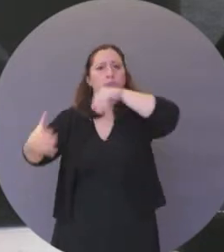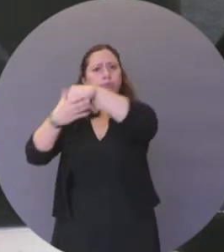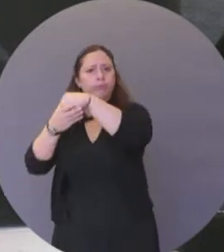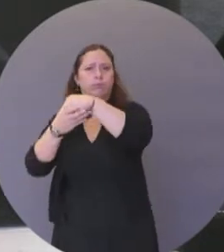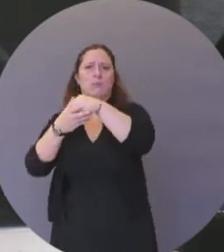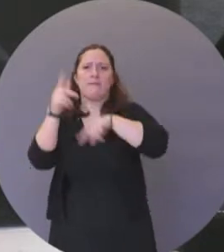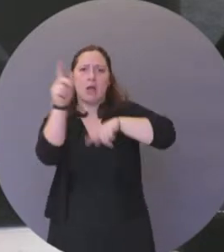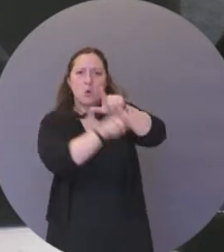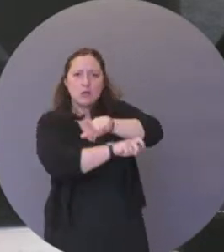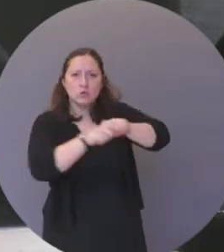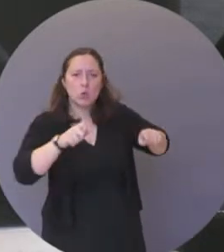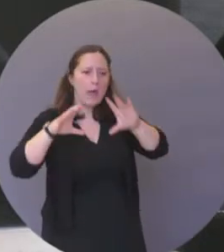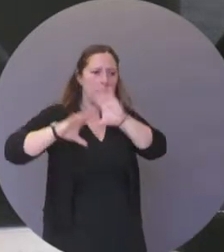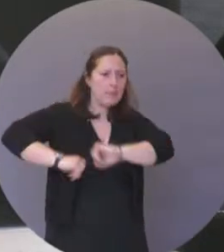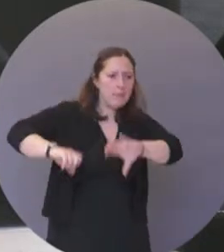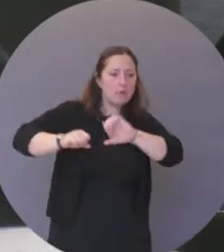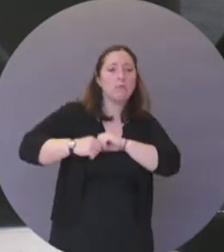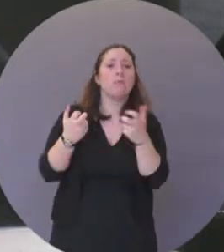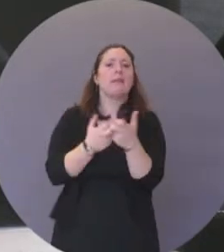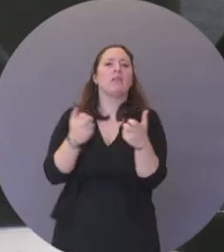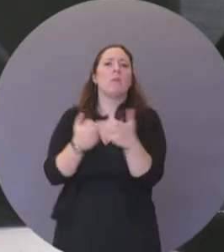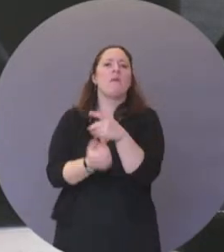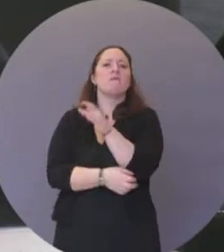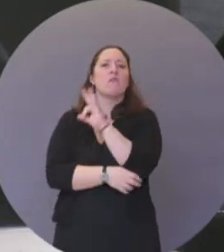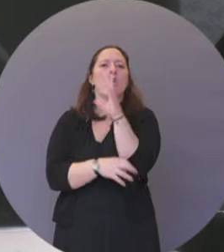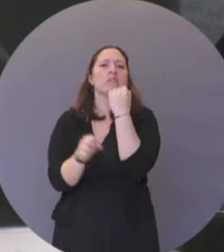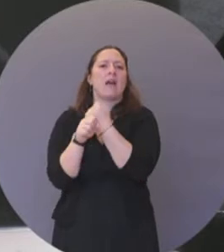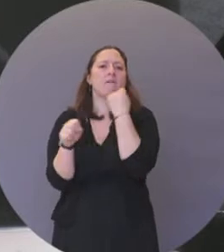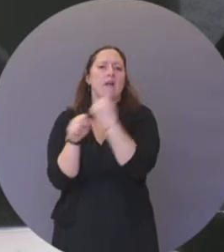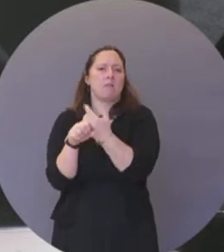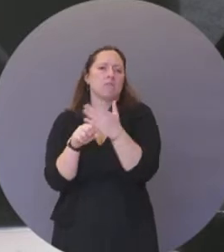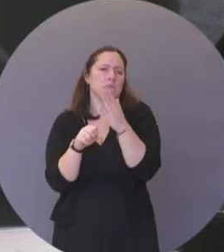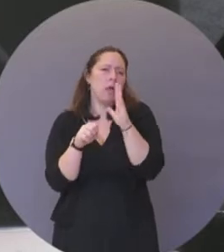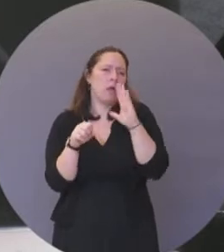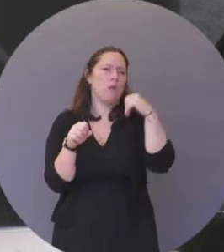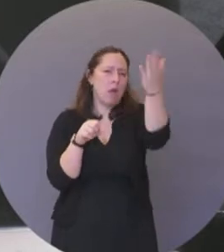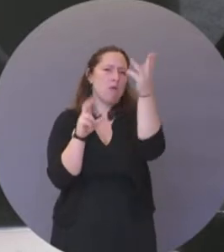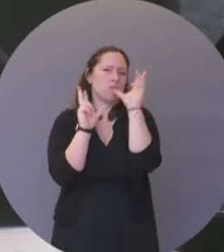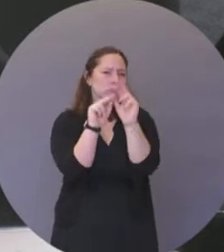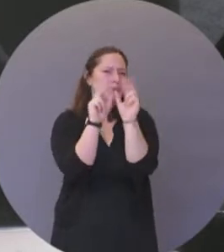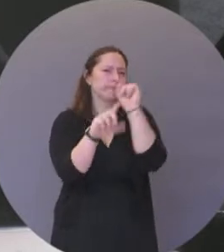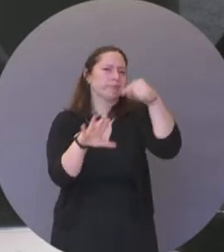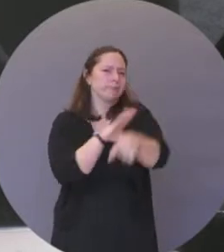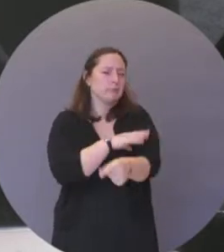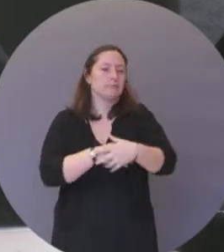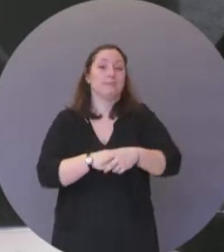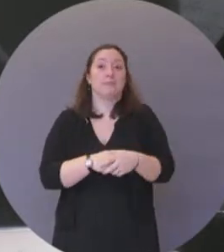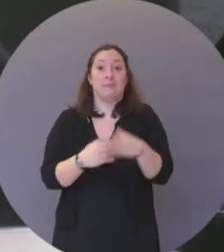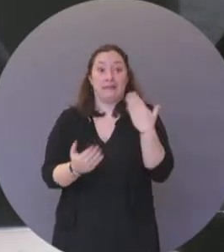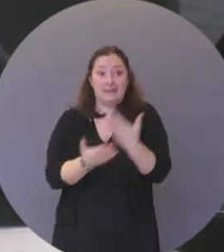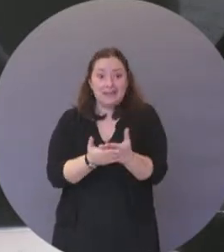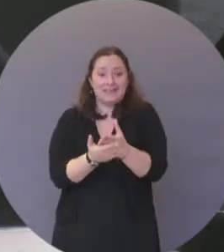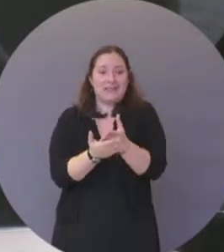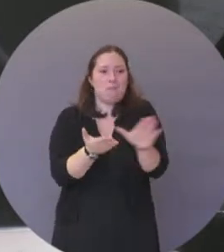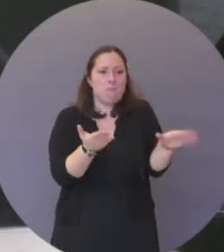j'y reviendrai tout à l'heure c'est bien pour imaginer qu'on est dans un parcours global et que l'insertion l'emploi